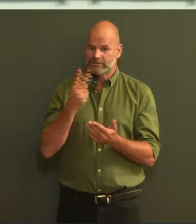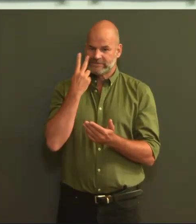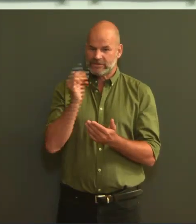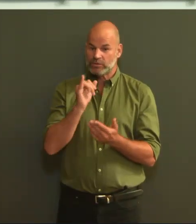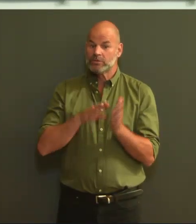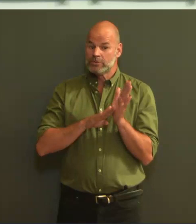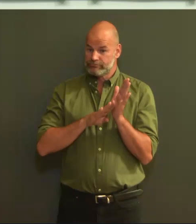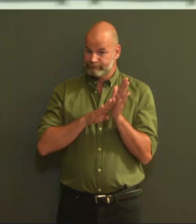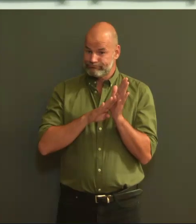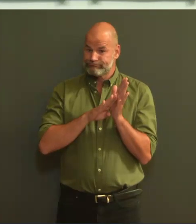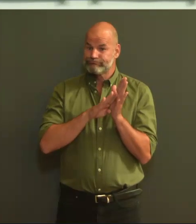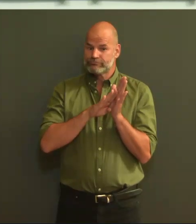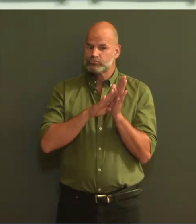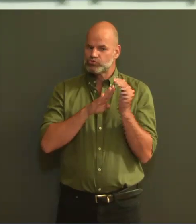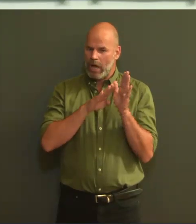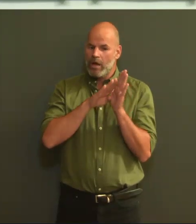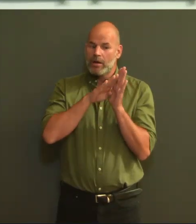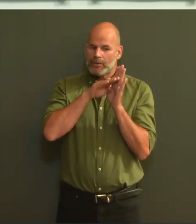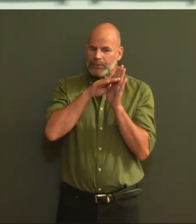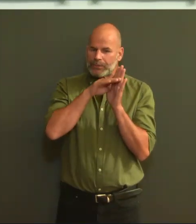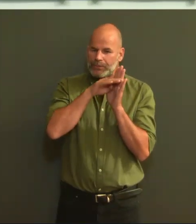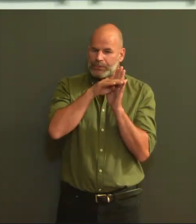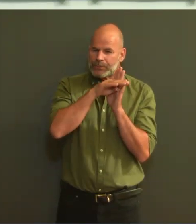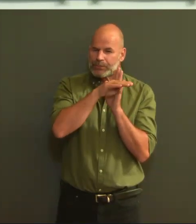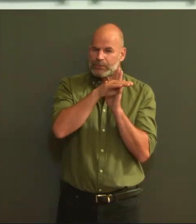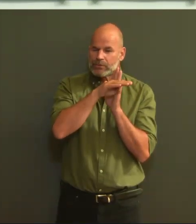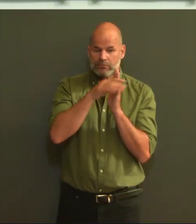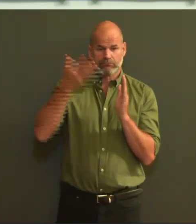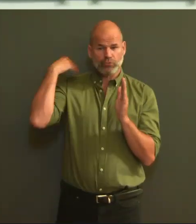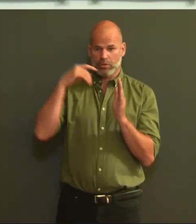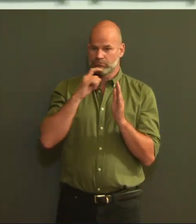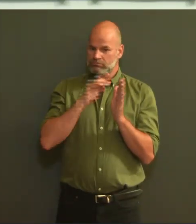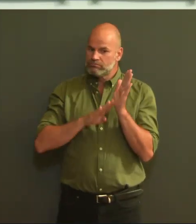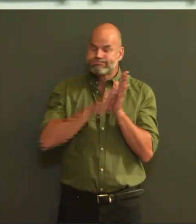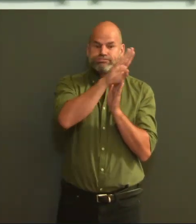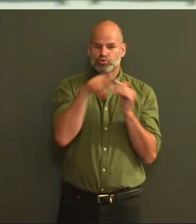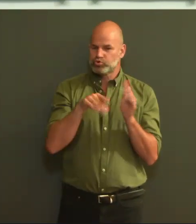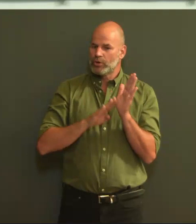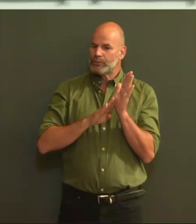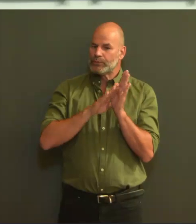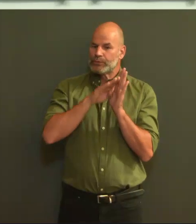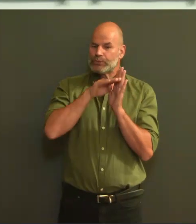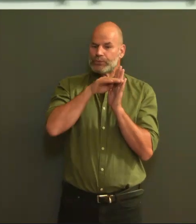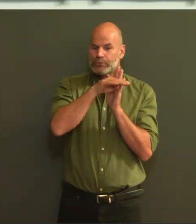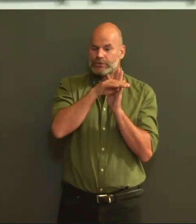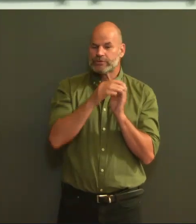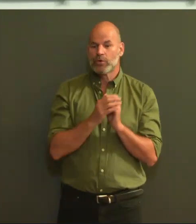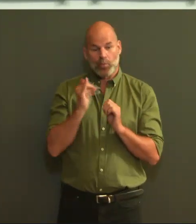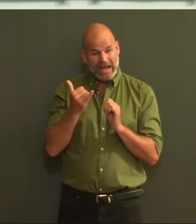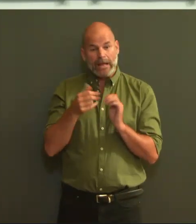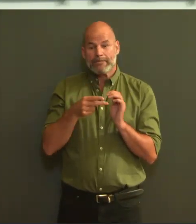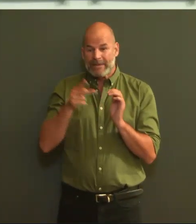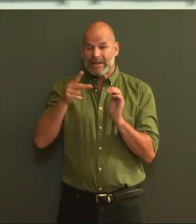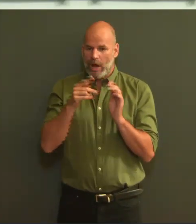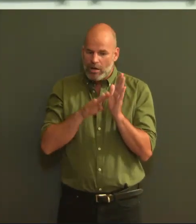De exponentiële groei lijkt gebroken. Het is belangrijk om opnieuw te herinneren dat er belangrijke regionale verschillen